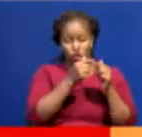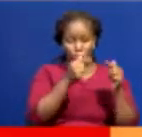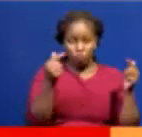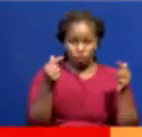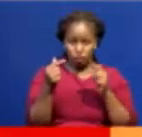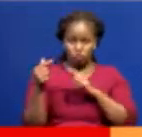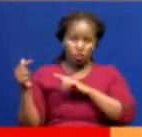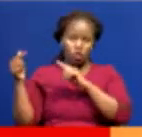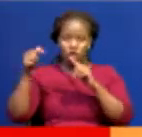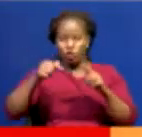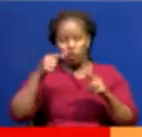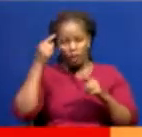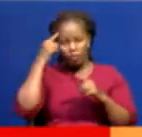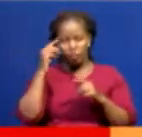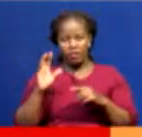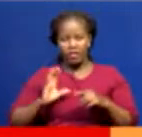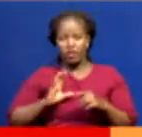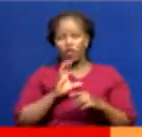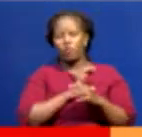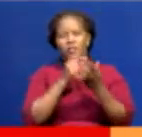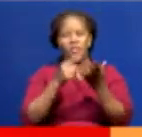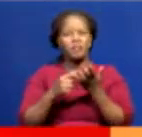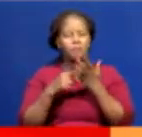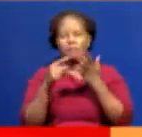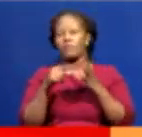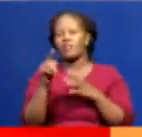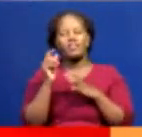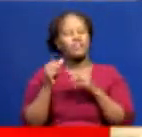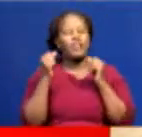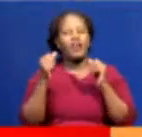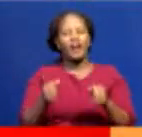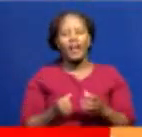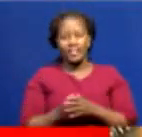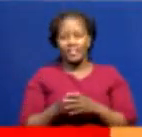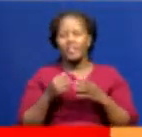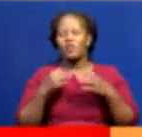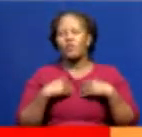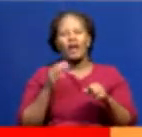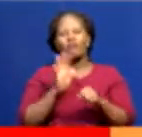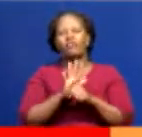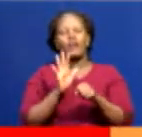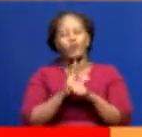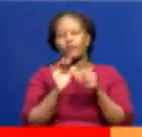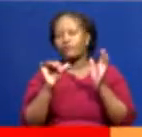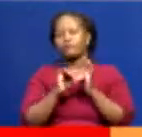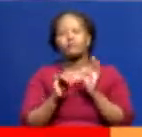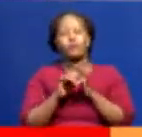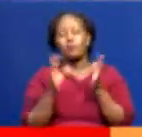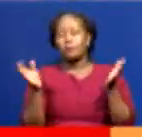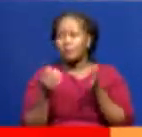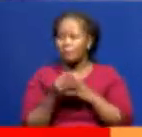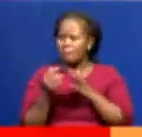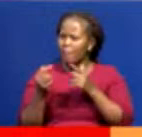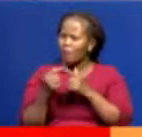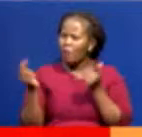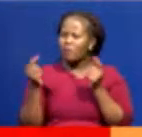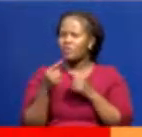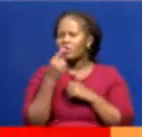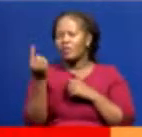waje wawekwe katika cabinet. Haiwezekani, na tukakataa. Kwa hivyo kuna mambo mingi, unajua upinzani wanakuja tu wanasema